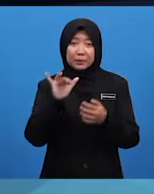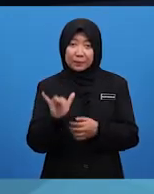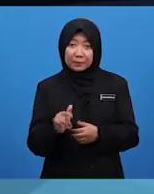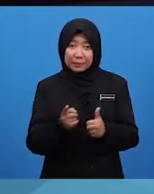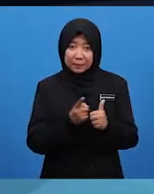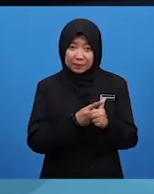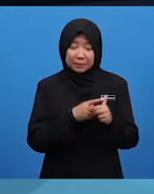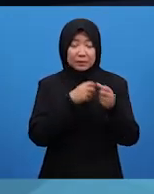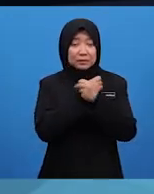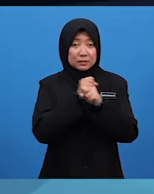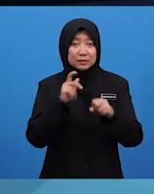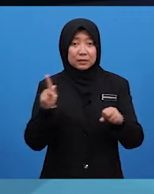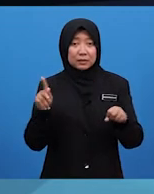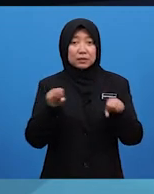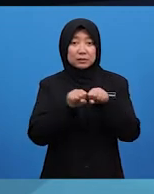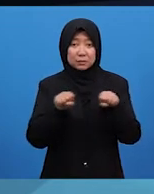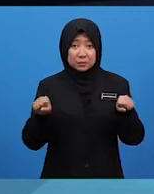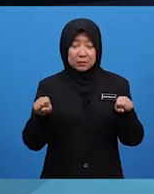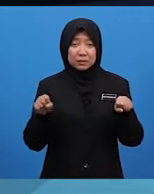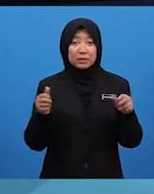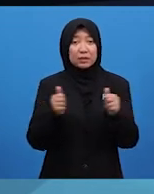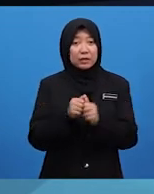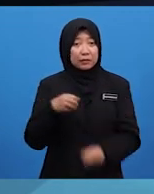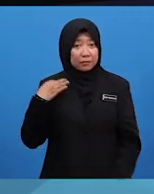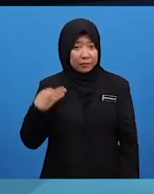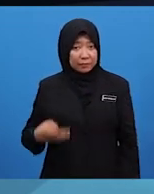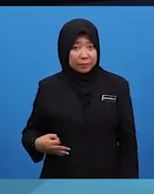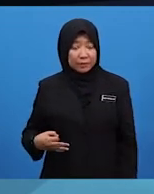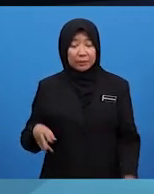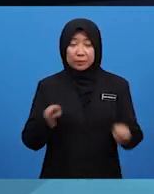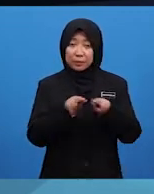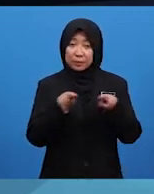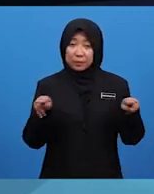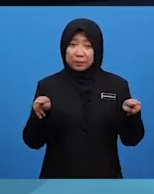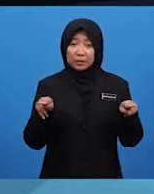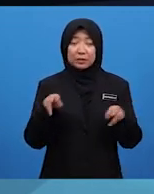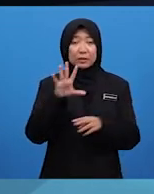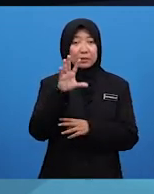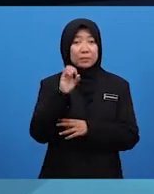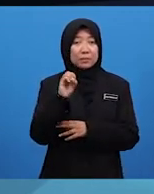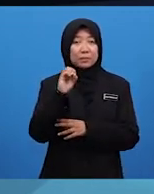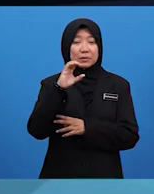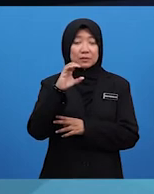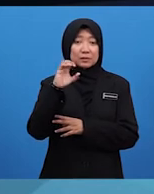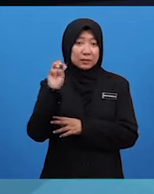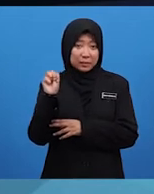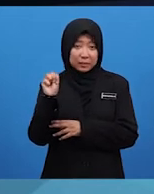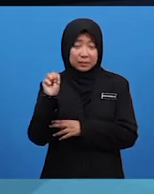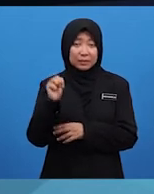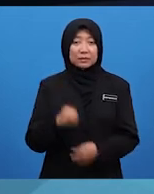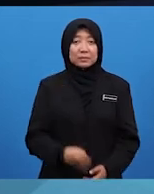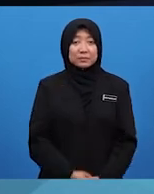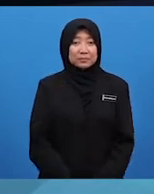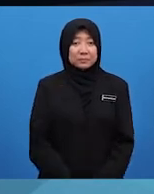Yang pertama, sediakan smoking dengan fabrik berukuran 50